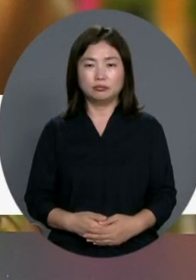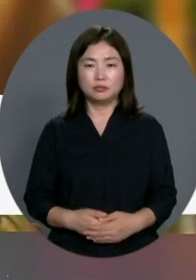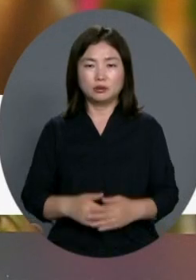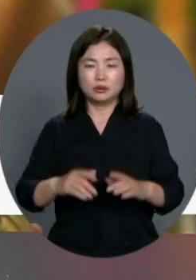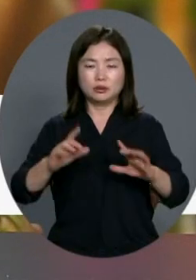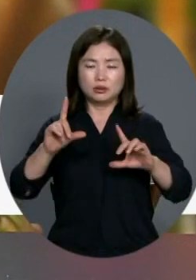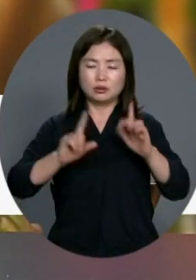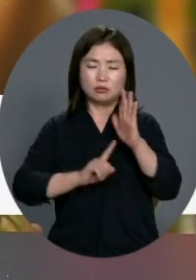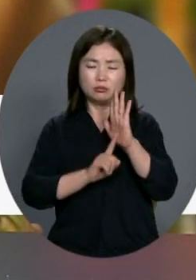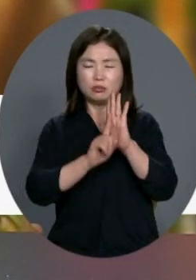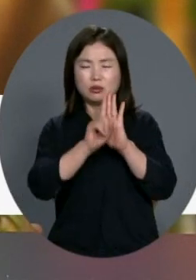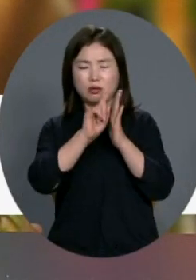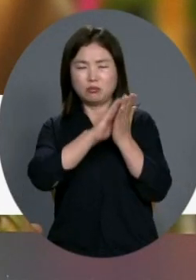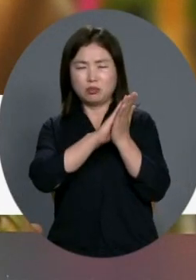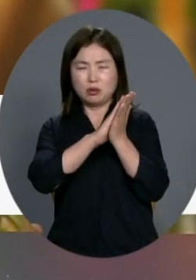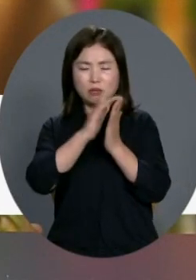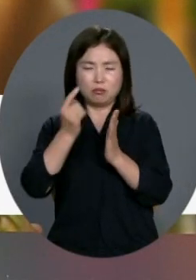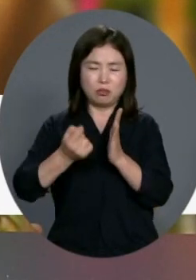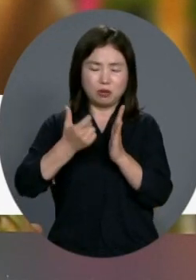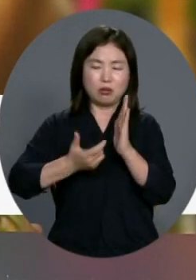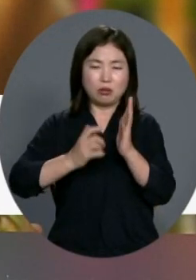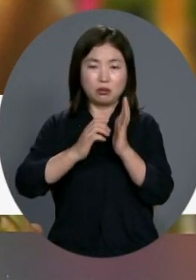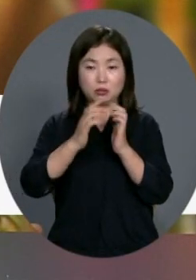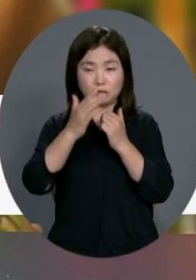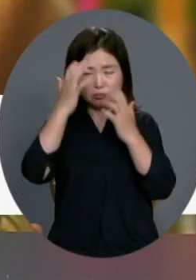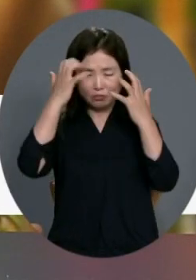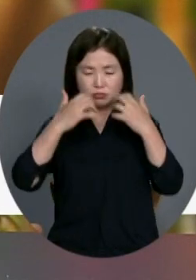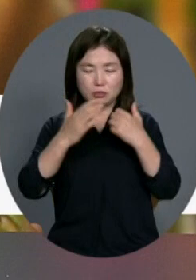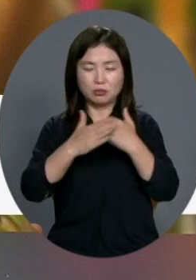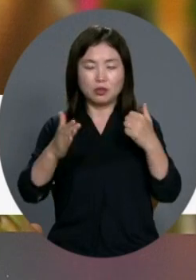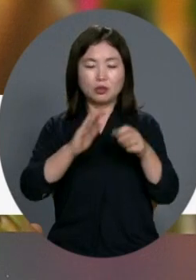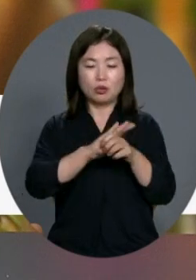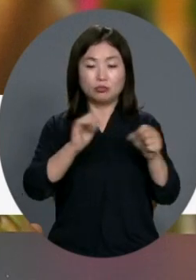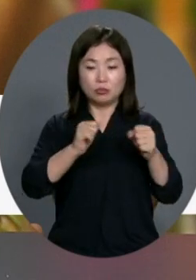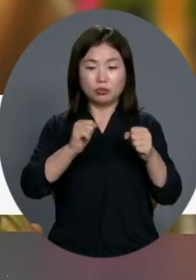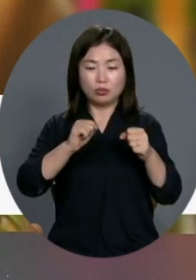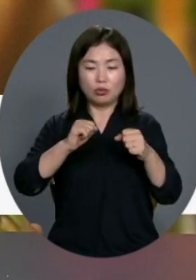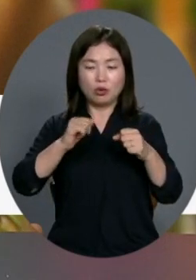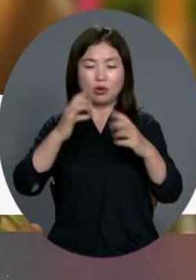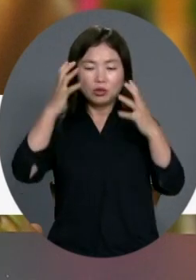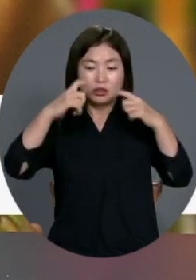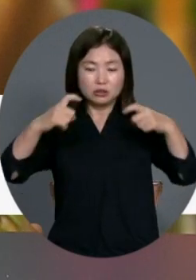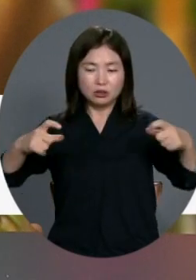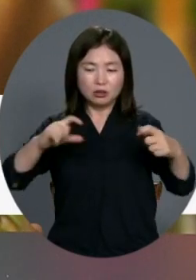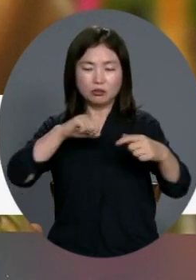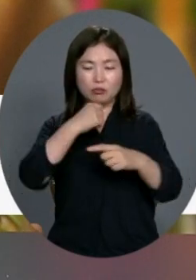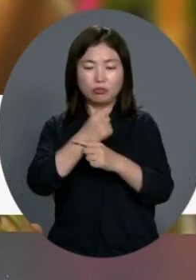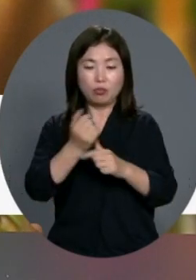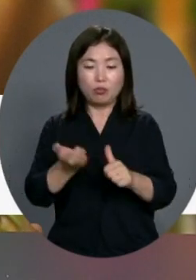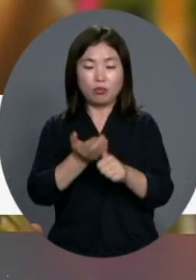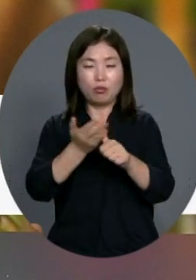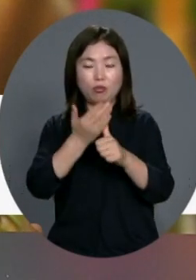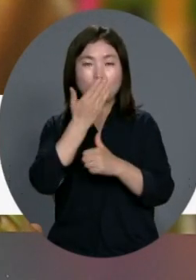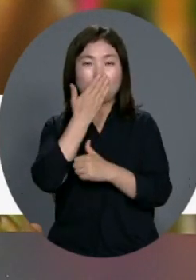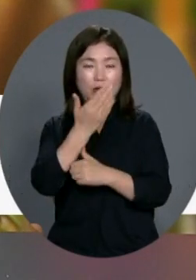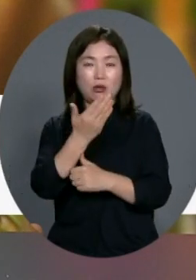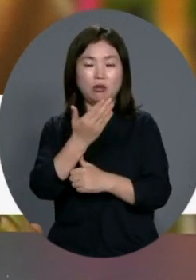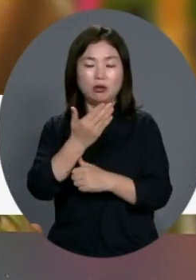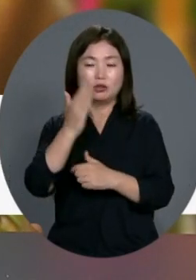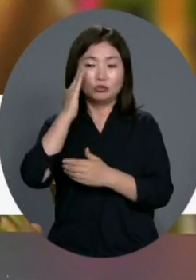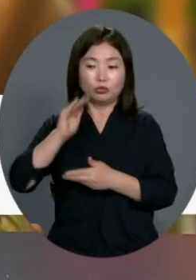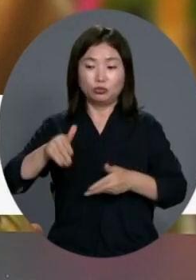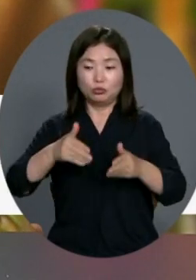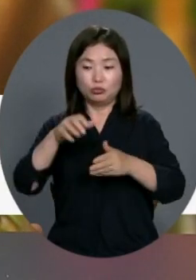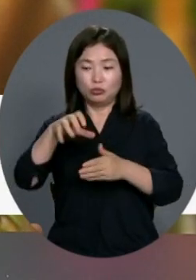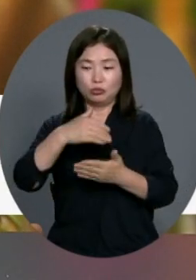기후 온난화가 빠르게 진행되면서 경북 지역에서도 열대 과일을 재배하는 농장이 심심찮게 생겨나고 있습니다.